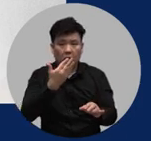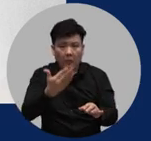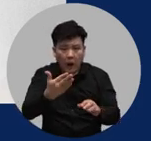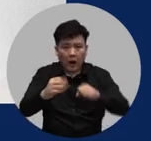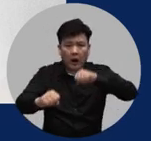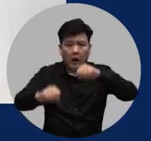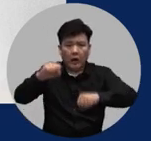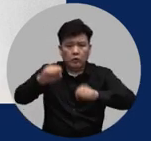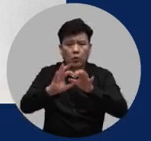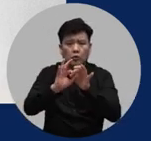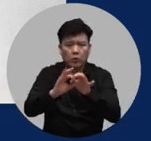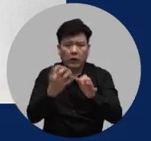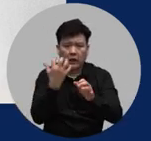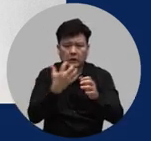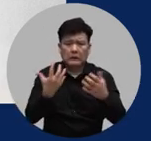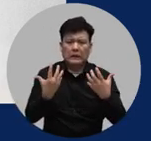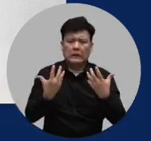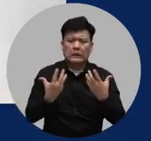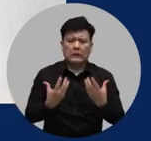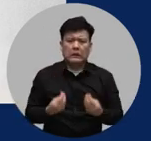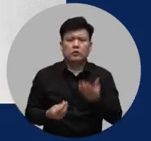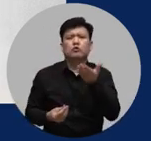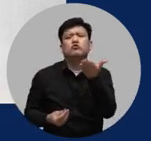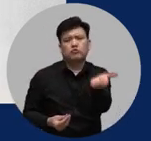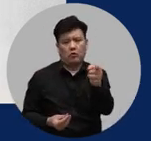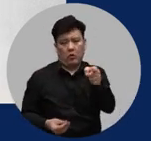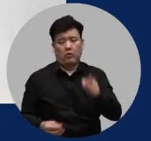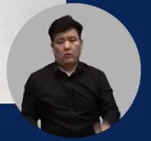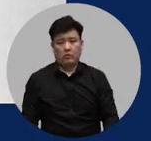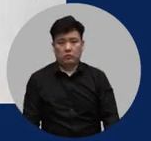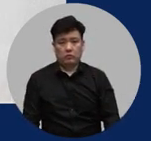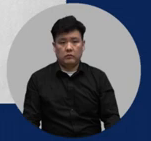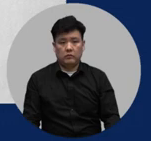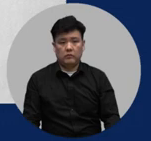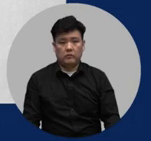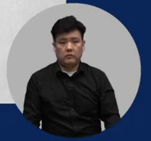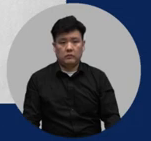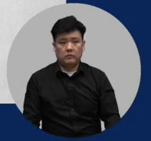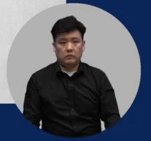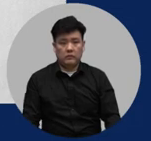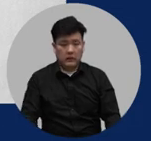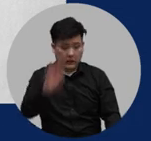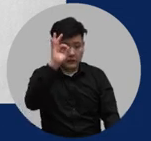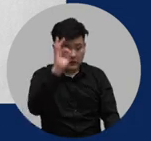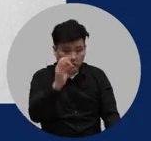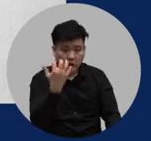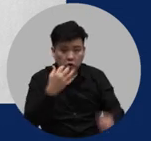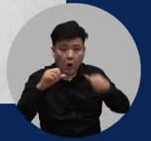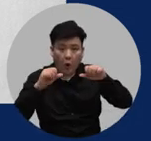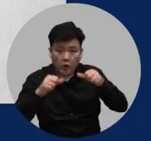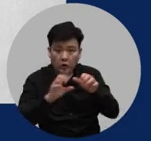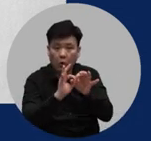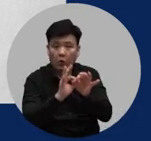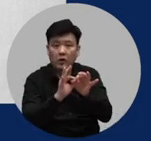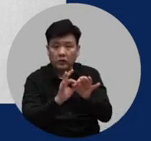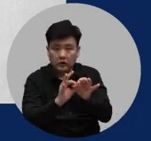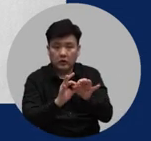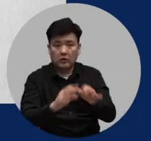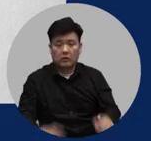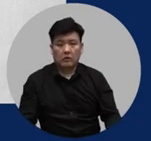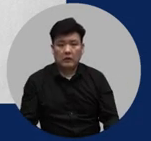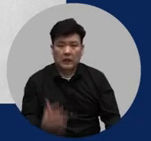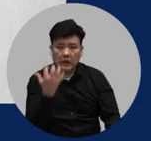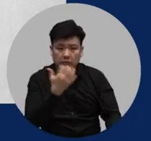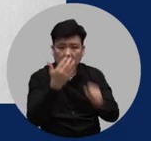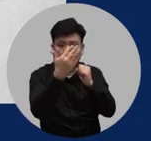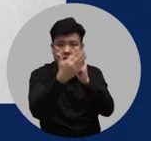통해 성적 수치심을 주는 것을 의미합니다. 시각적 성희롱에 해당되는 경우에는